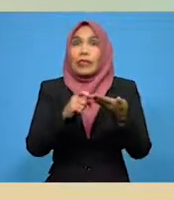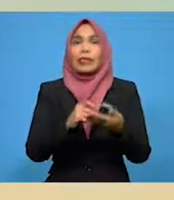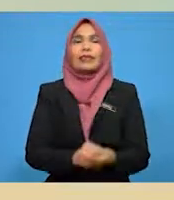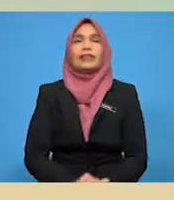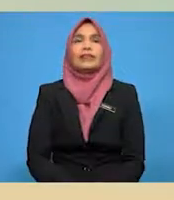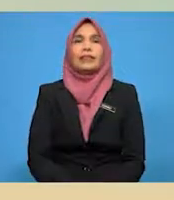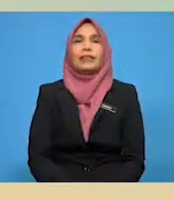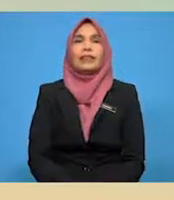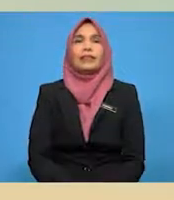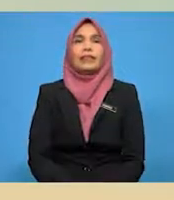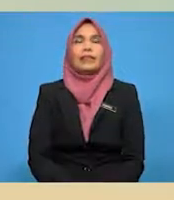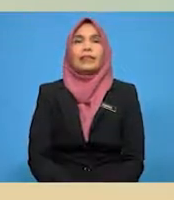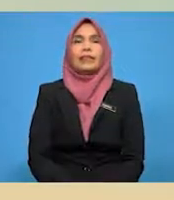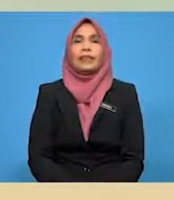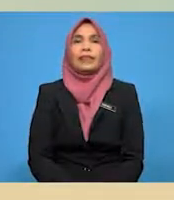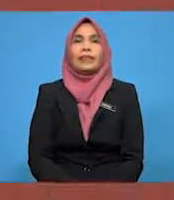setter.